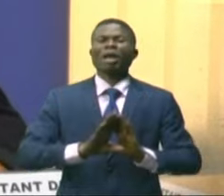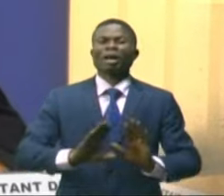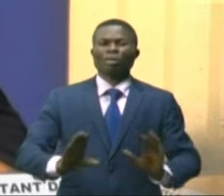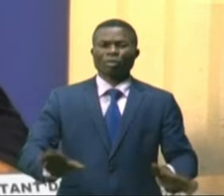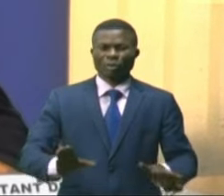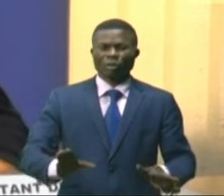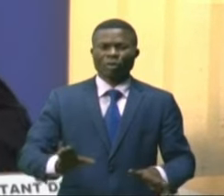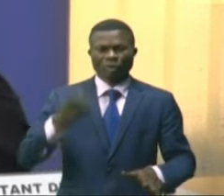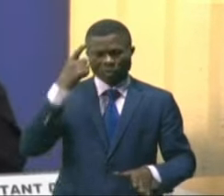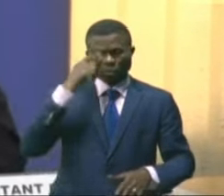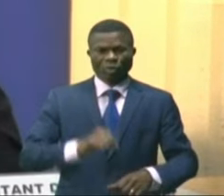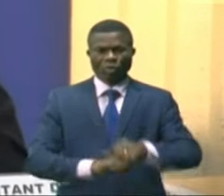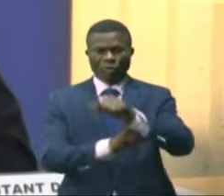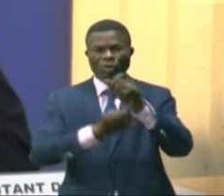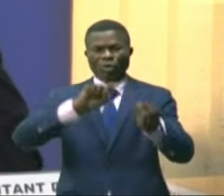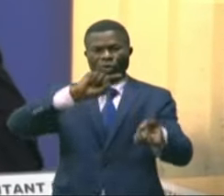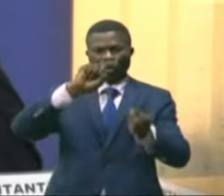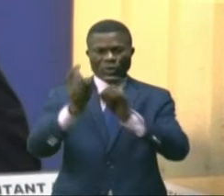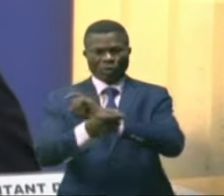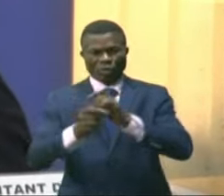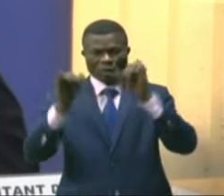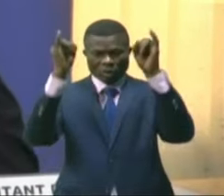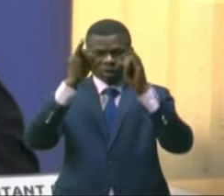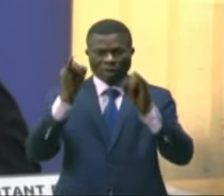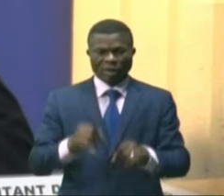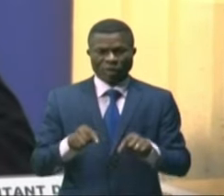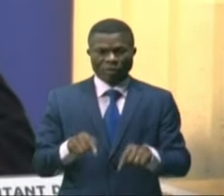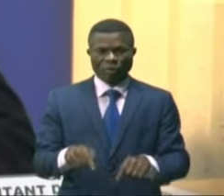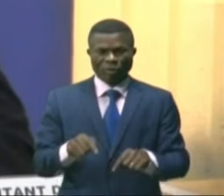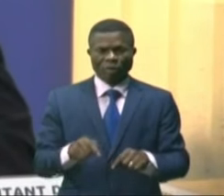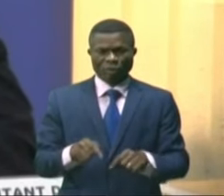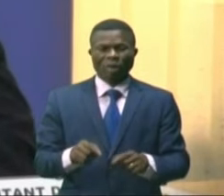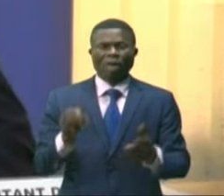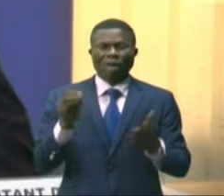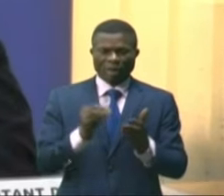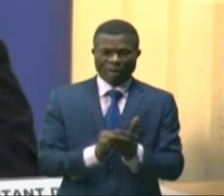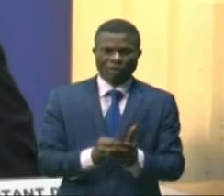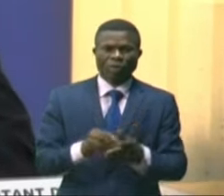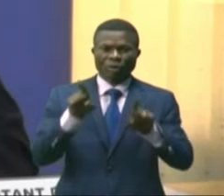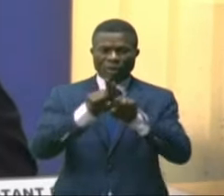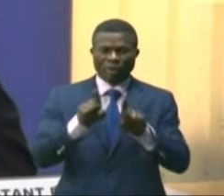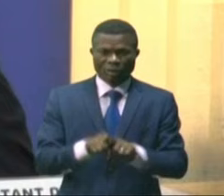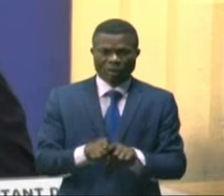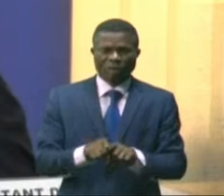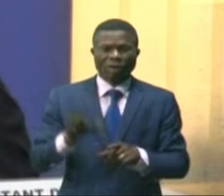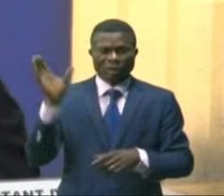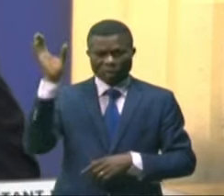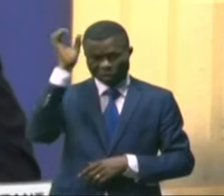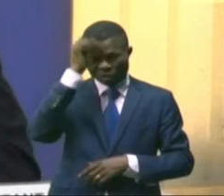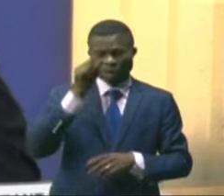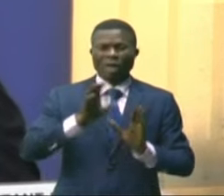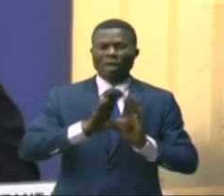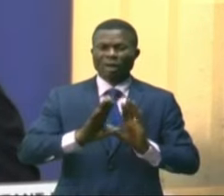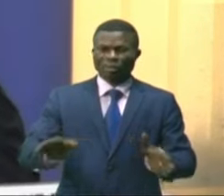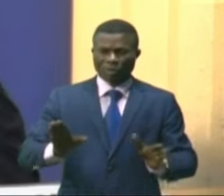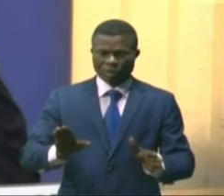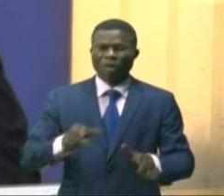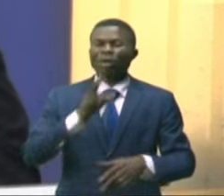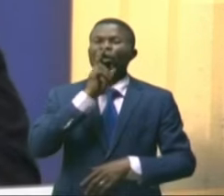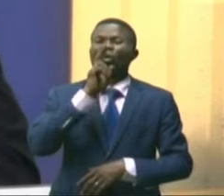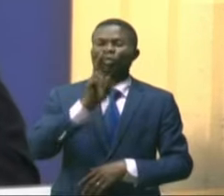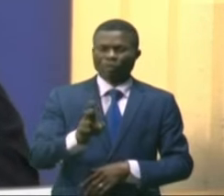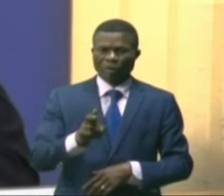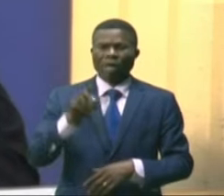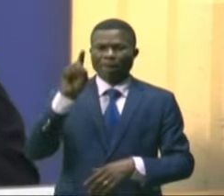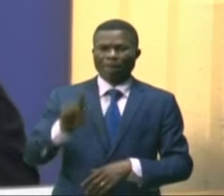de soutenir la transformation numérique dans l'FTP à un niveau et à un rythme adapté à la réalité et